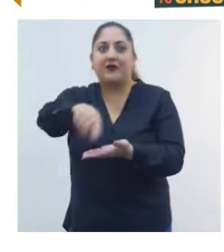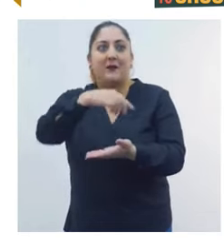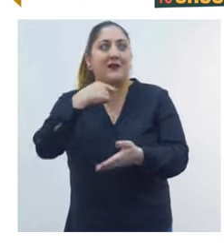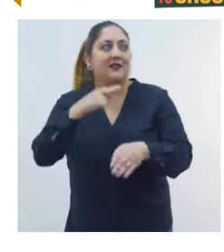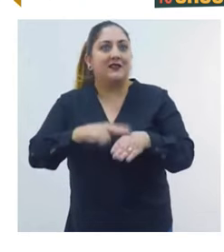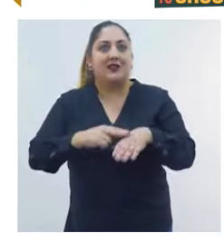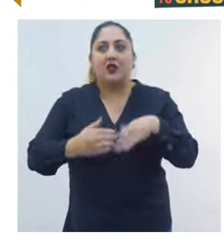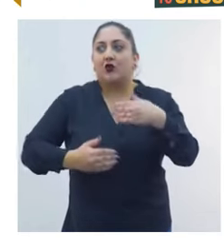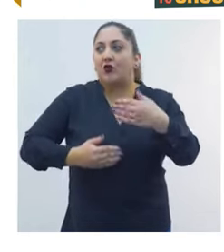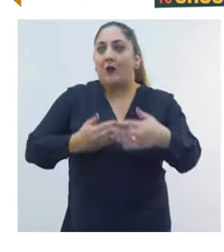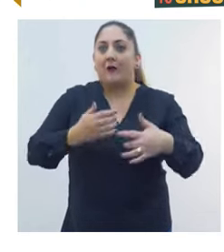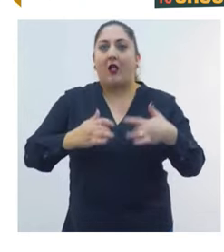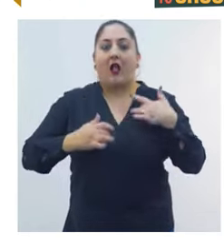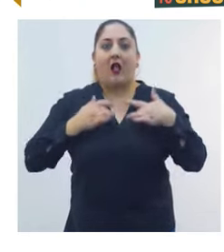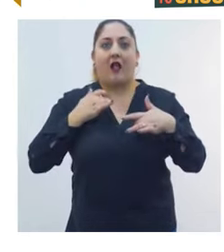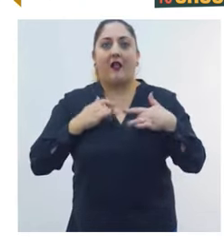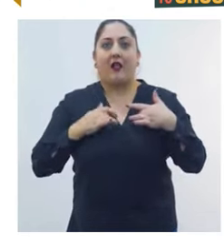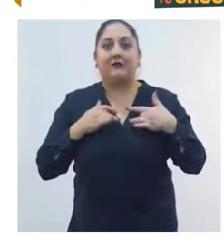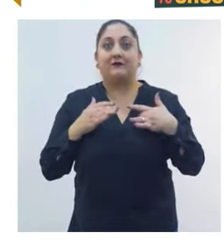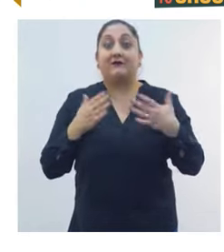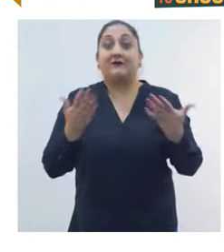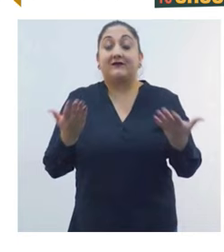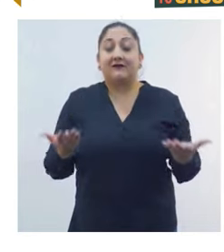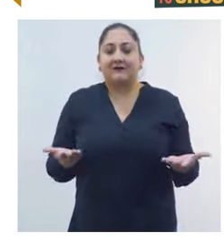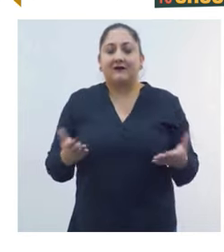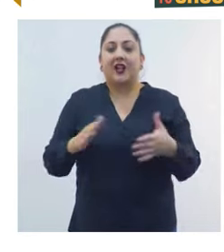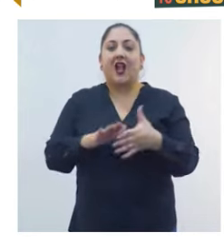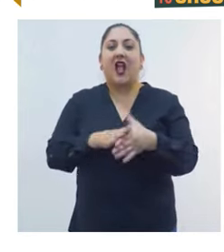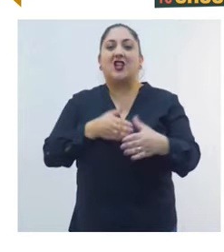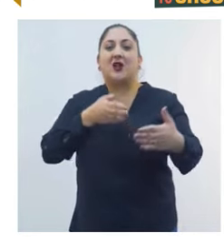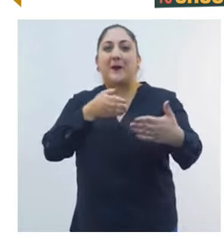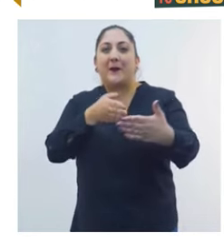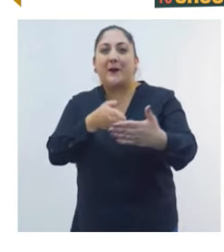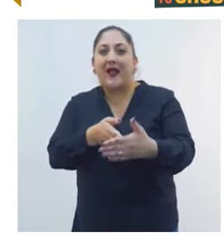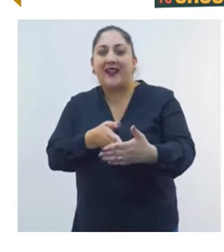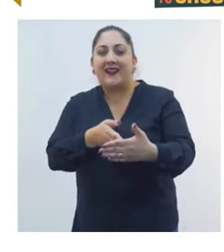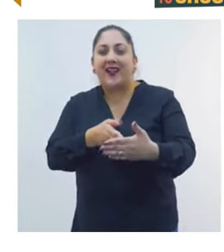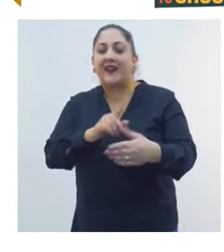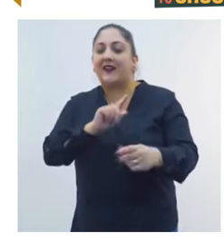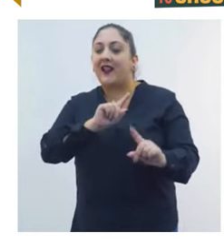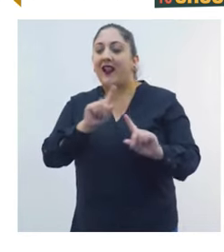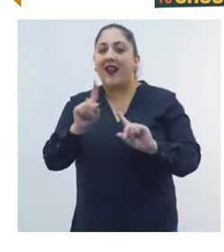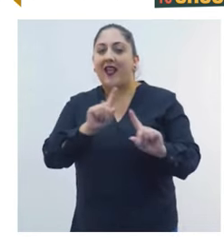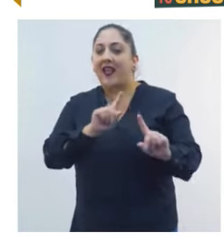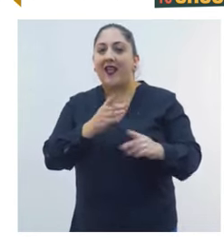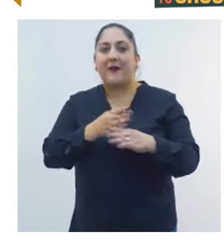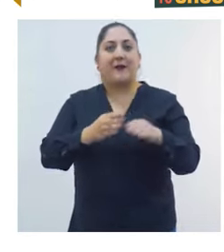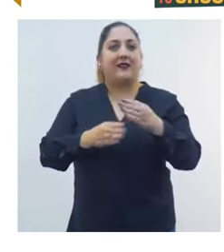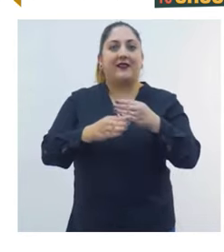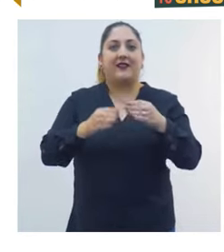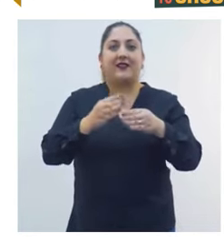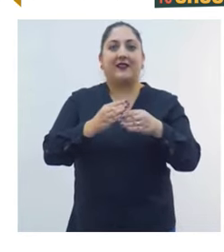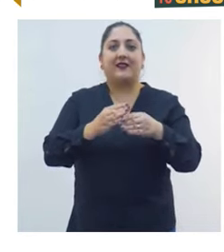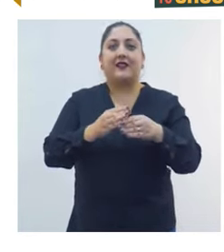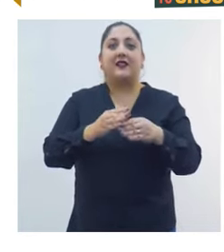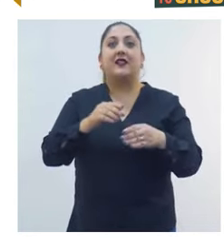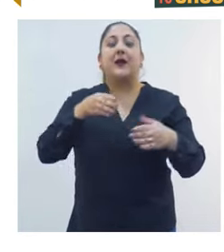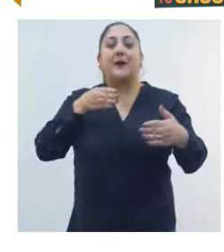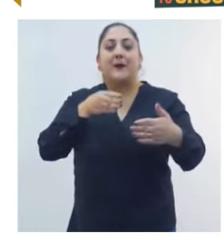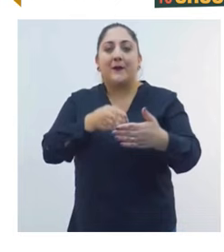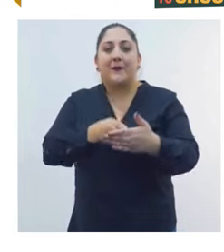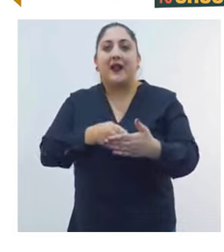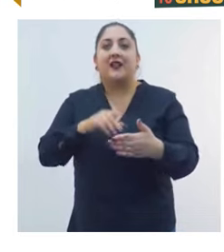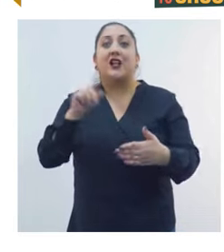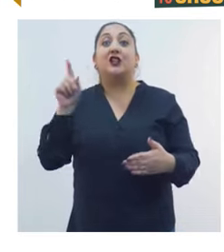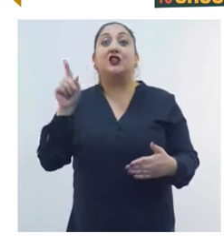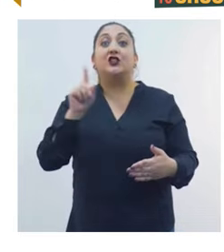bini, tajjeb, hija iktar stat li jiġi imponut fuq il-persuna li l-persuna